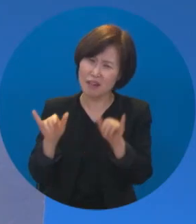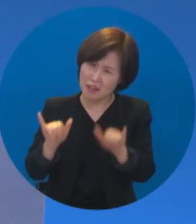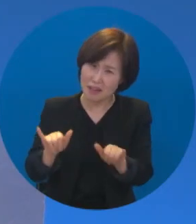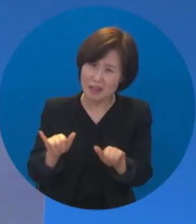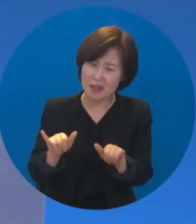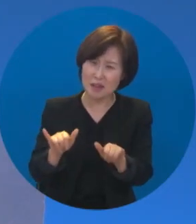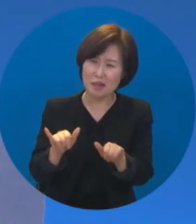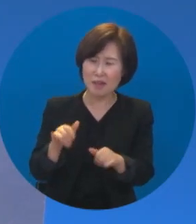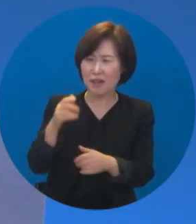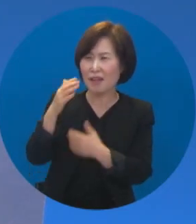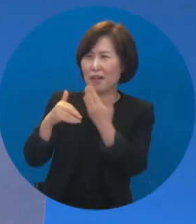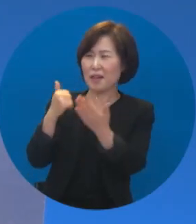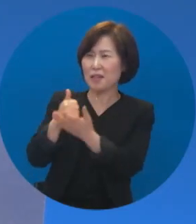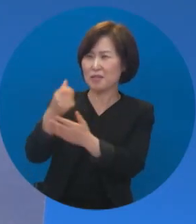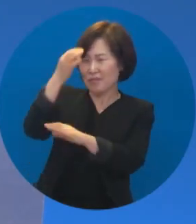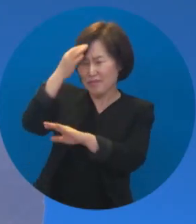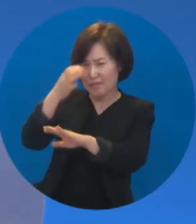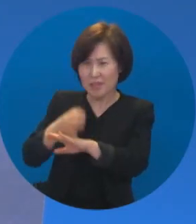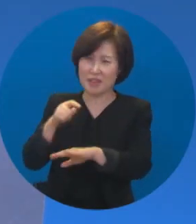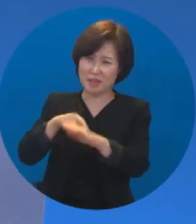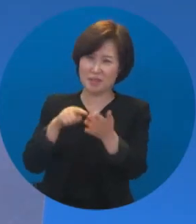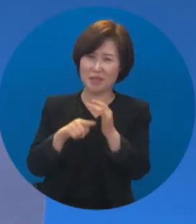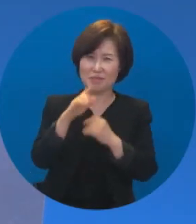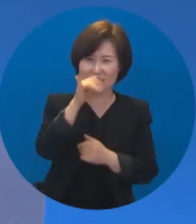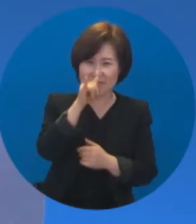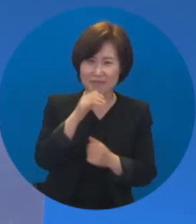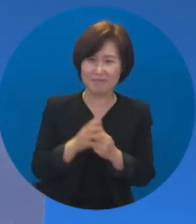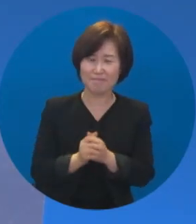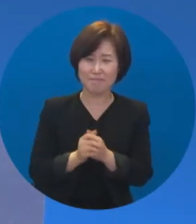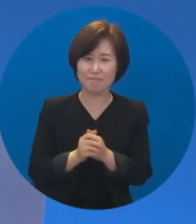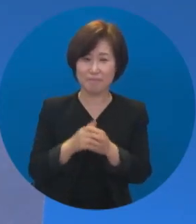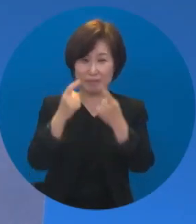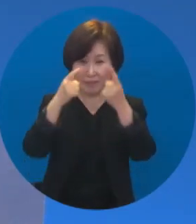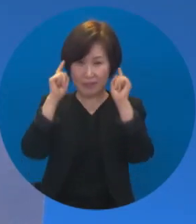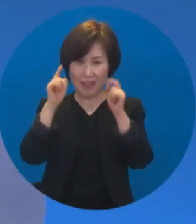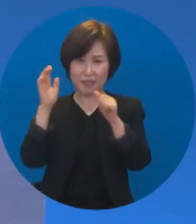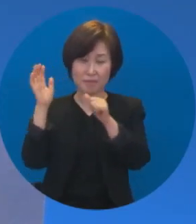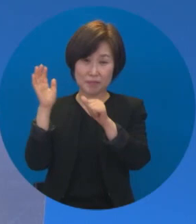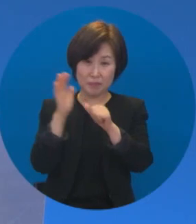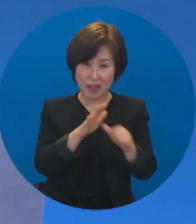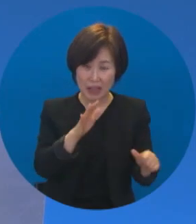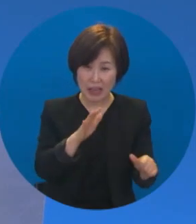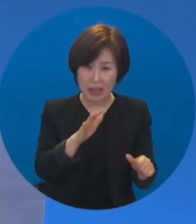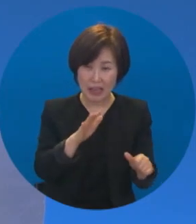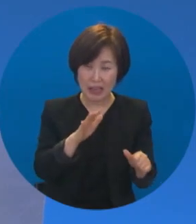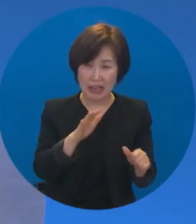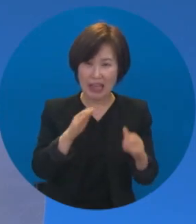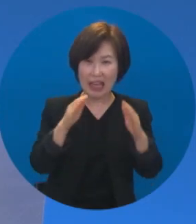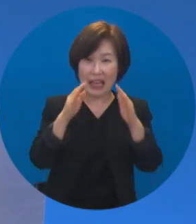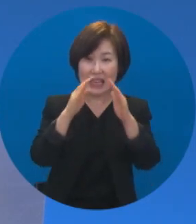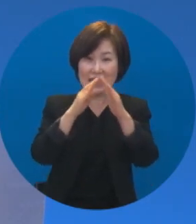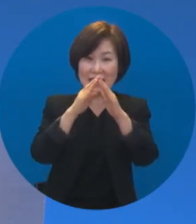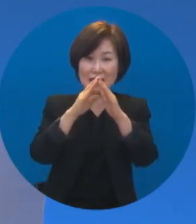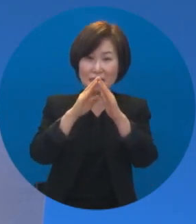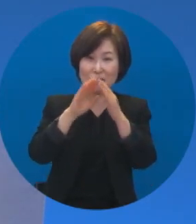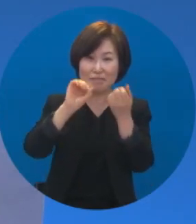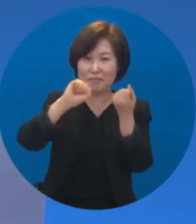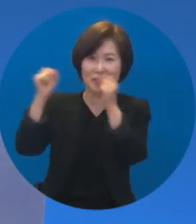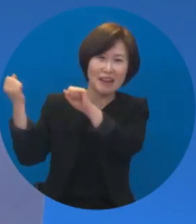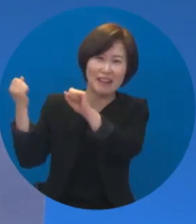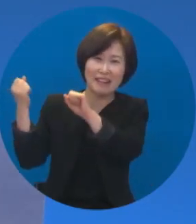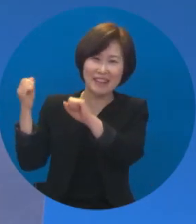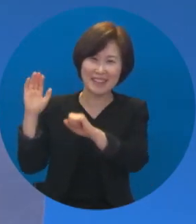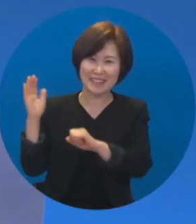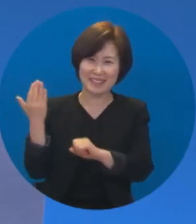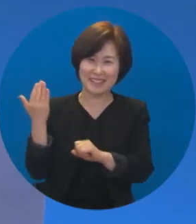느꼈습니다. 그리고 나서 제가 대학에 떨어지고 나서 가출을 했습니다. 20살 명선이가